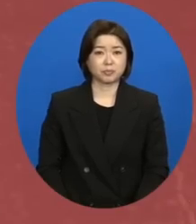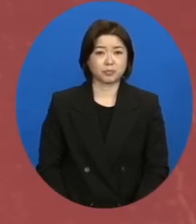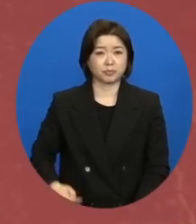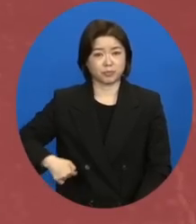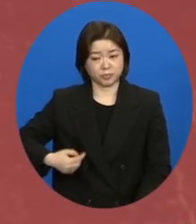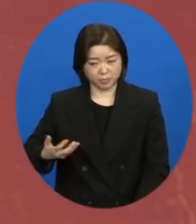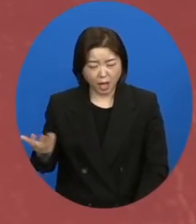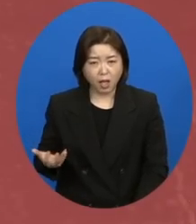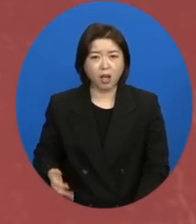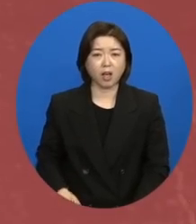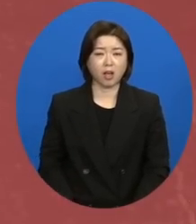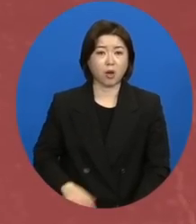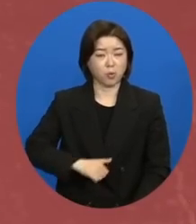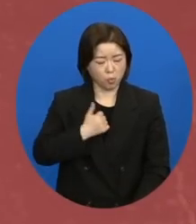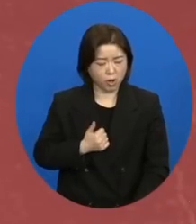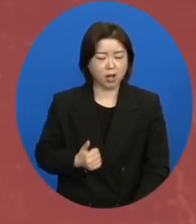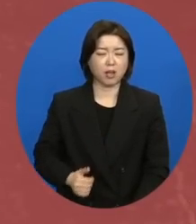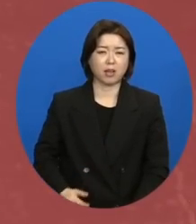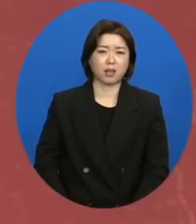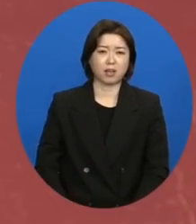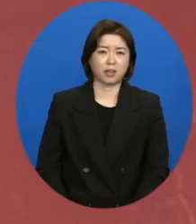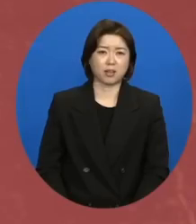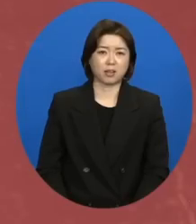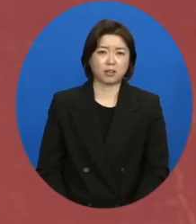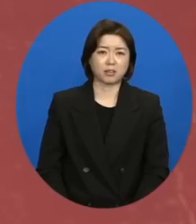속상해요. 그래서 화가 난다고.